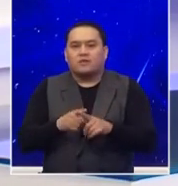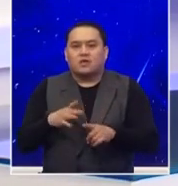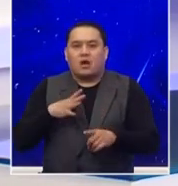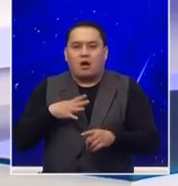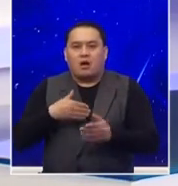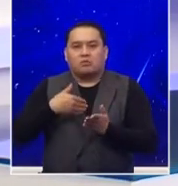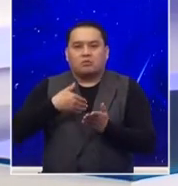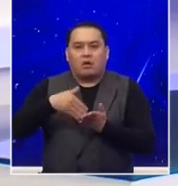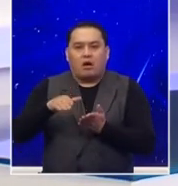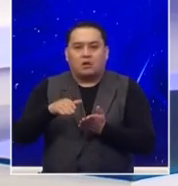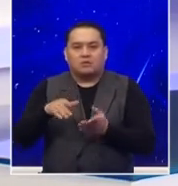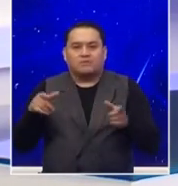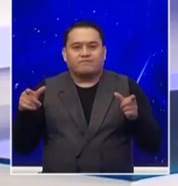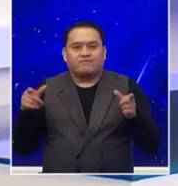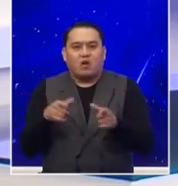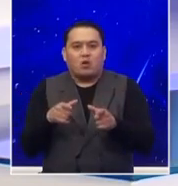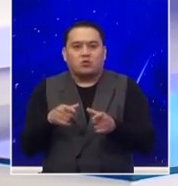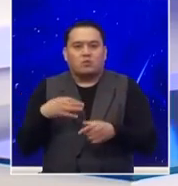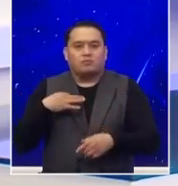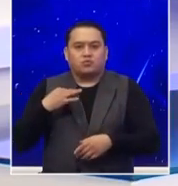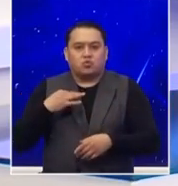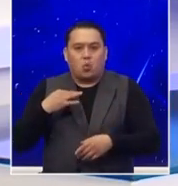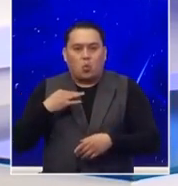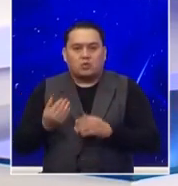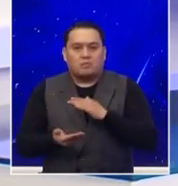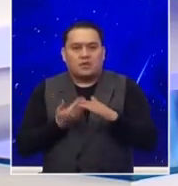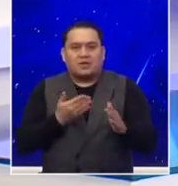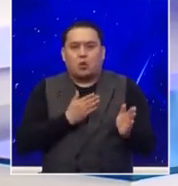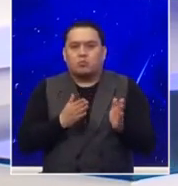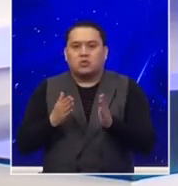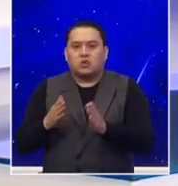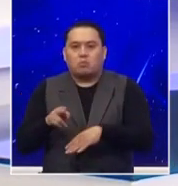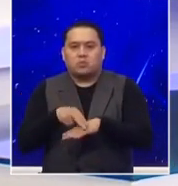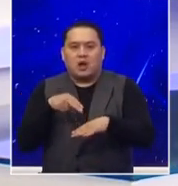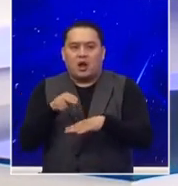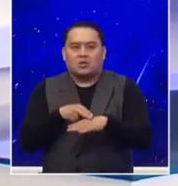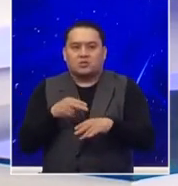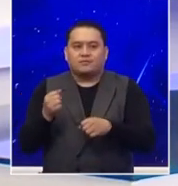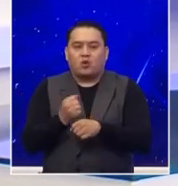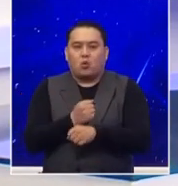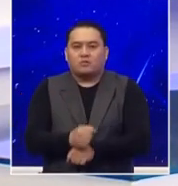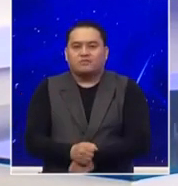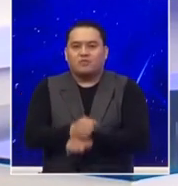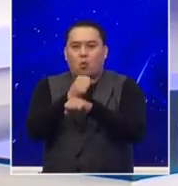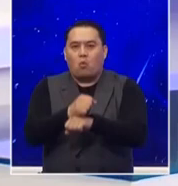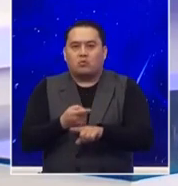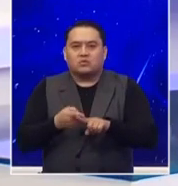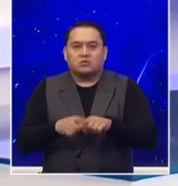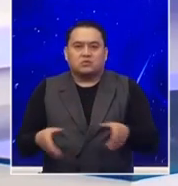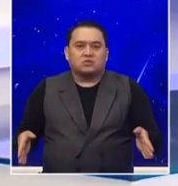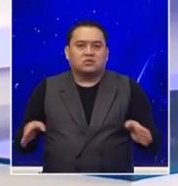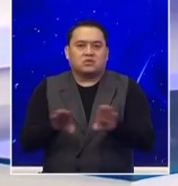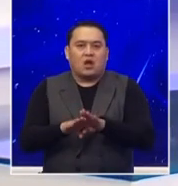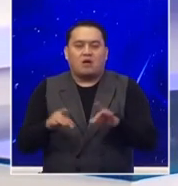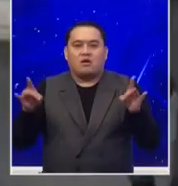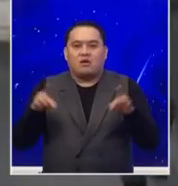категорически отказываются соблюдать карантин, а при попытке призвать их к порядку вступают в противостояние с полицией. Закрытие какого-нибудь заведения